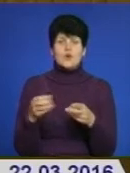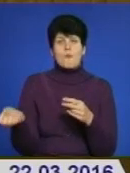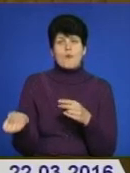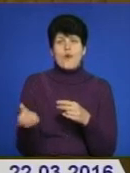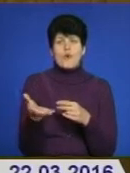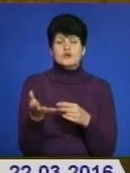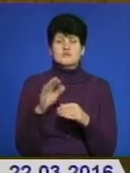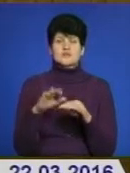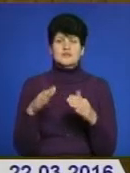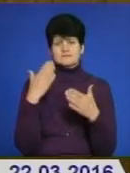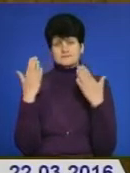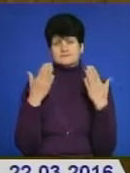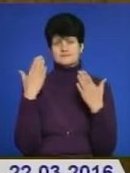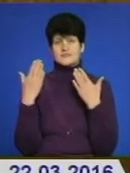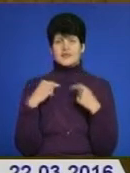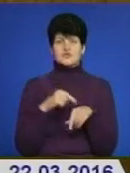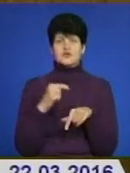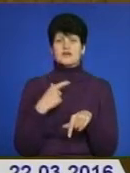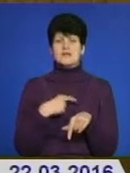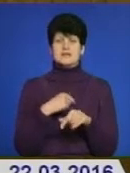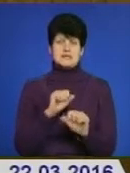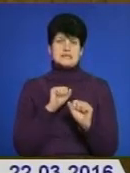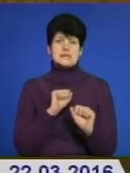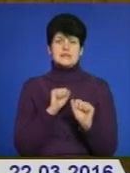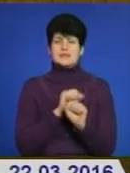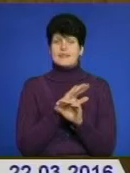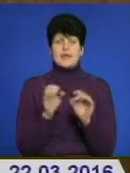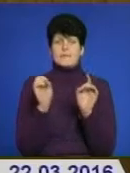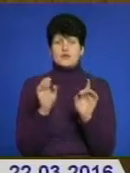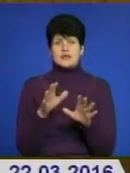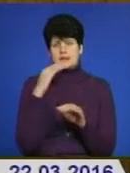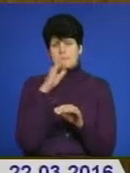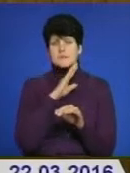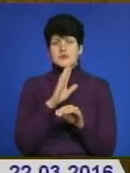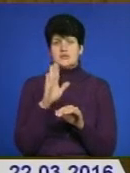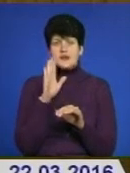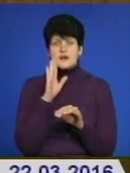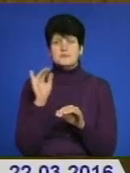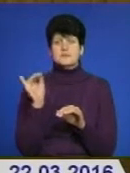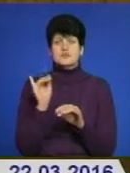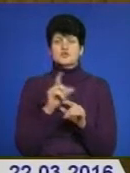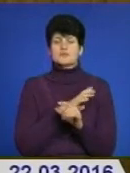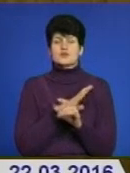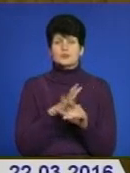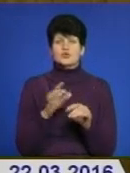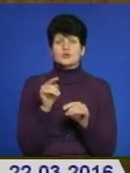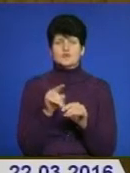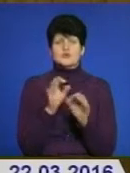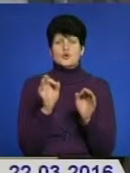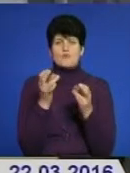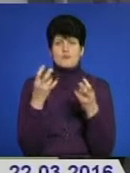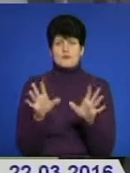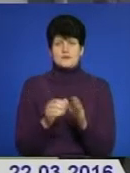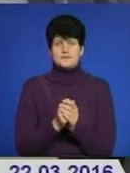діти відволіклися і відчували себе захищені, не покинути батьками, рідними, щоб не було такого, що вони нікому не